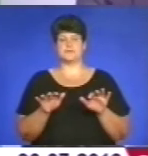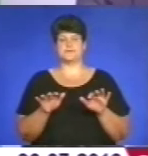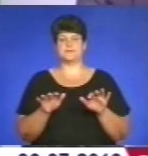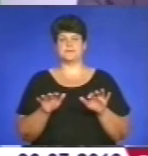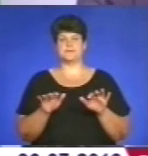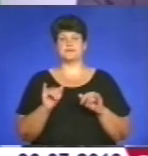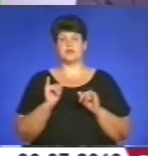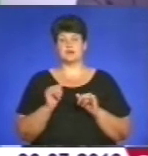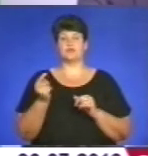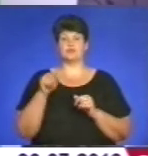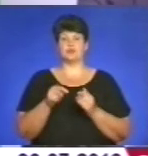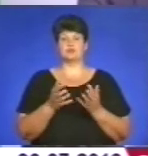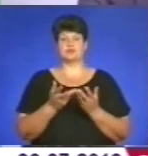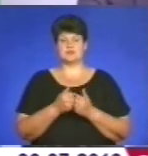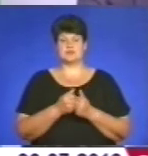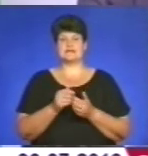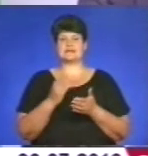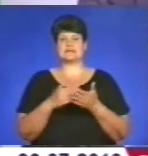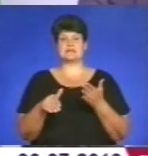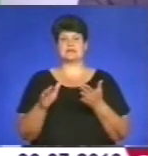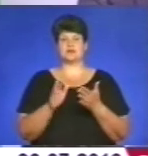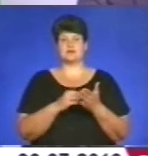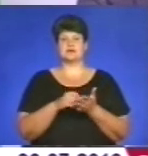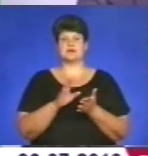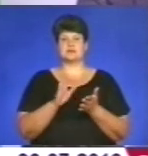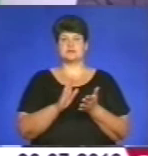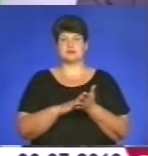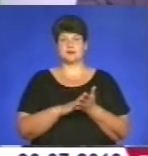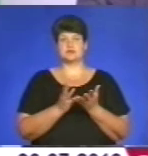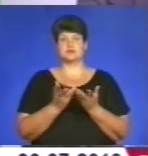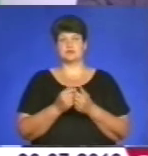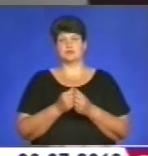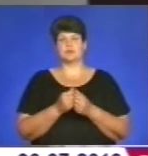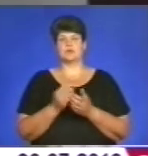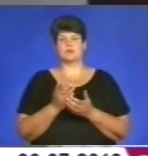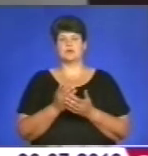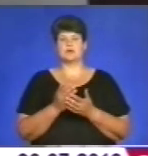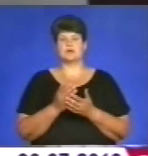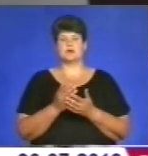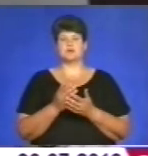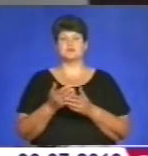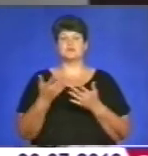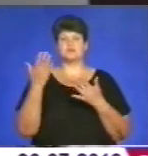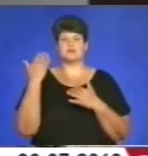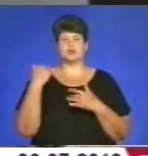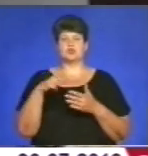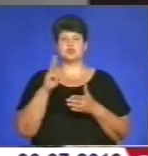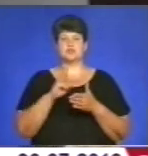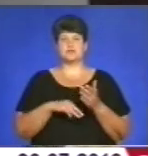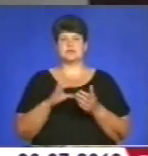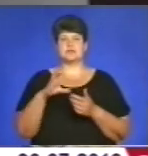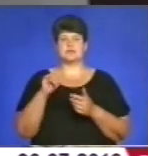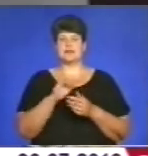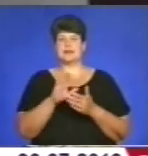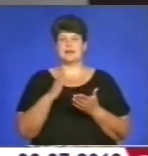і в тому числі примусове скасування реєстраторів розрахункової операції. Для нас вже давно штрафні санкції не є засобом